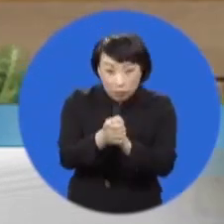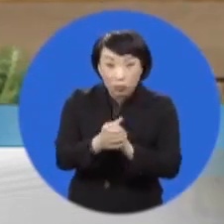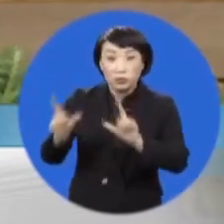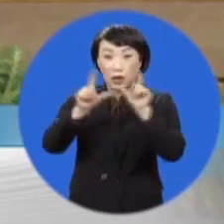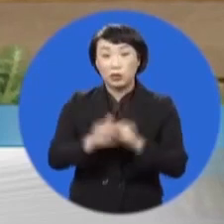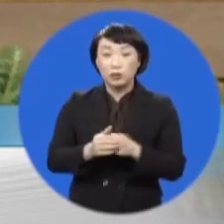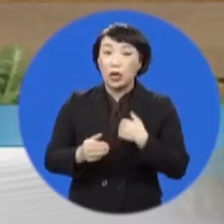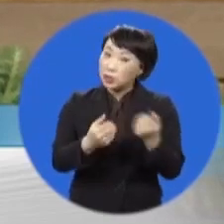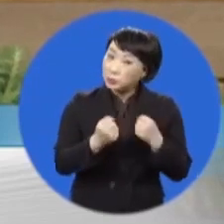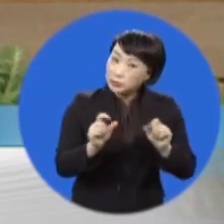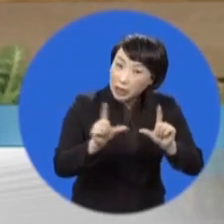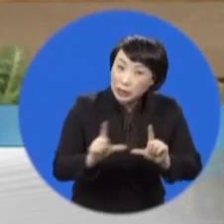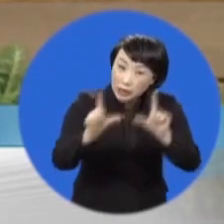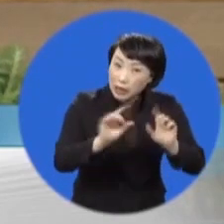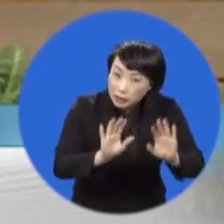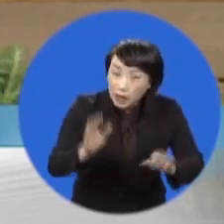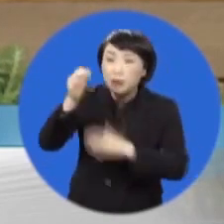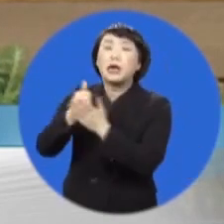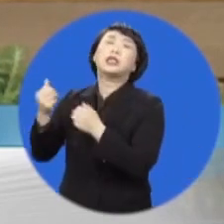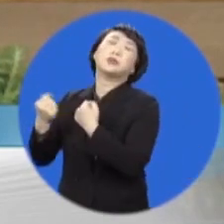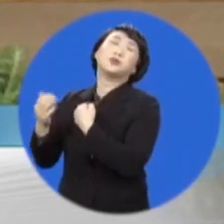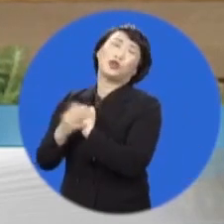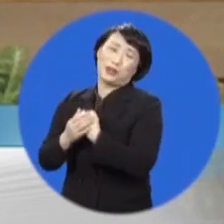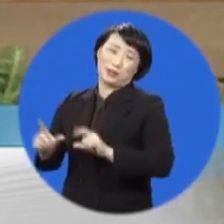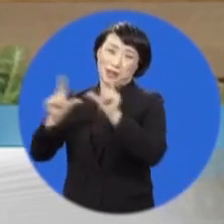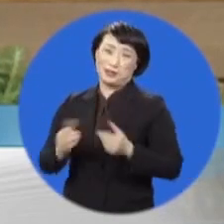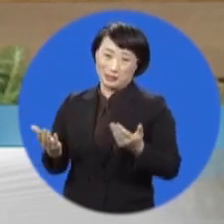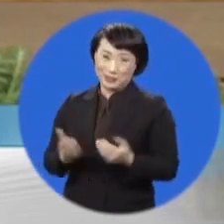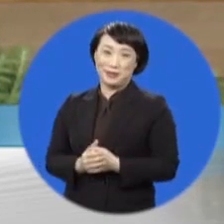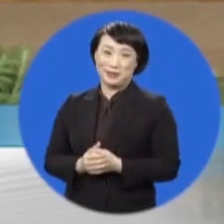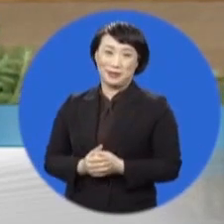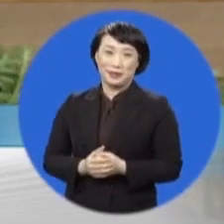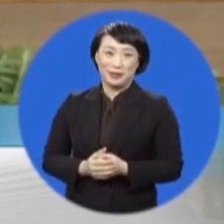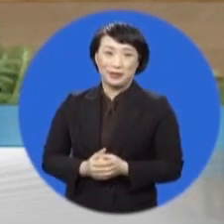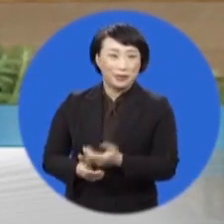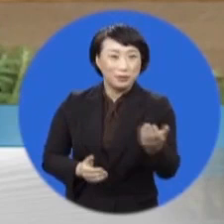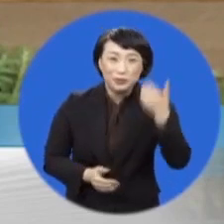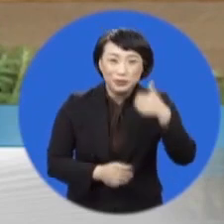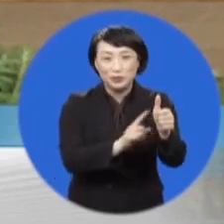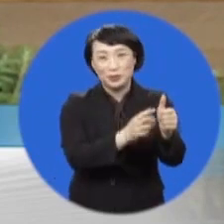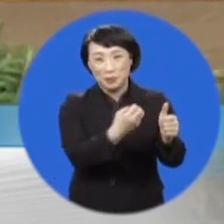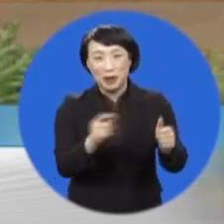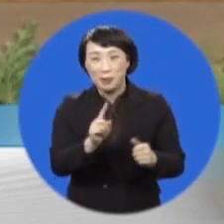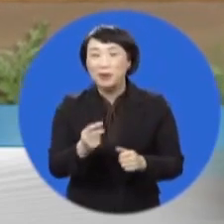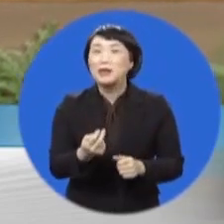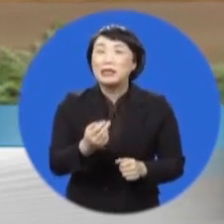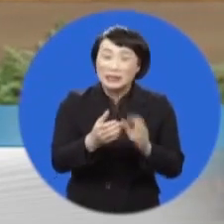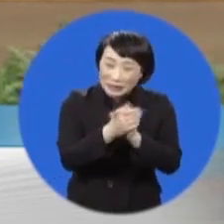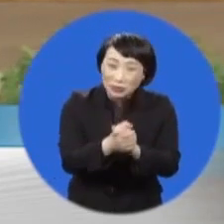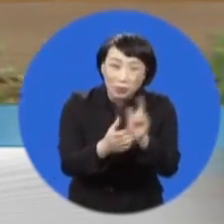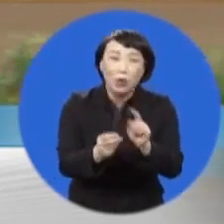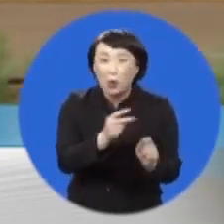화 그것도 네 힘으로 받은 것이 아니라 하나님의 힘으로 사겠다고 새 그래서 누군가가 말한 이런 기둥은 생명의